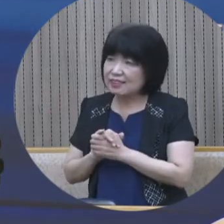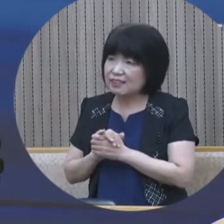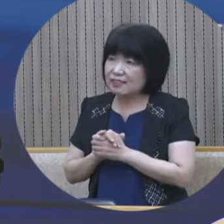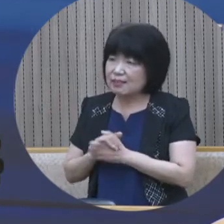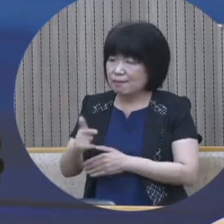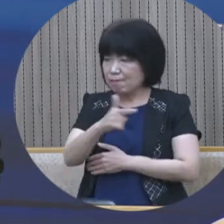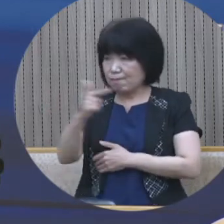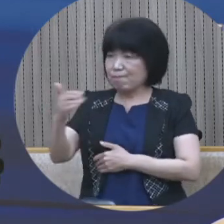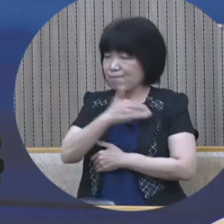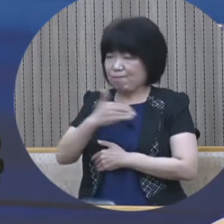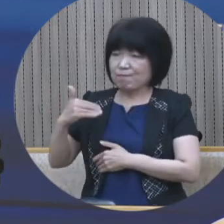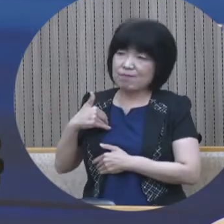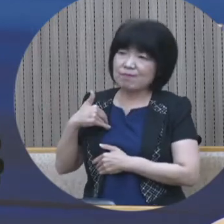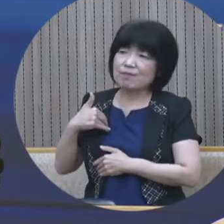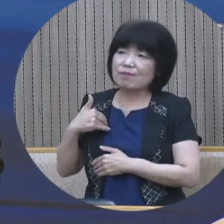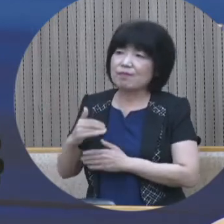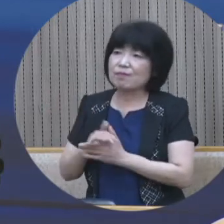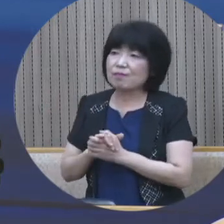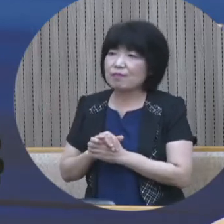대범하고